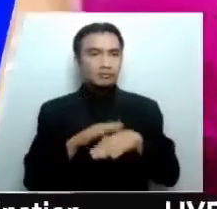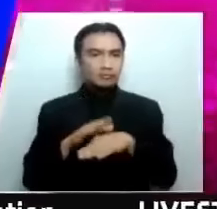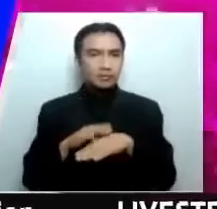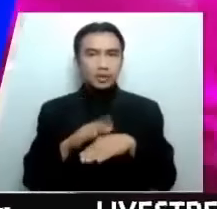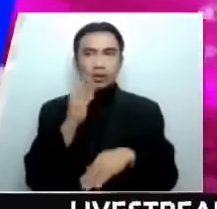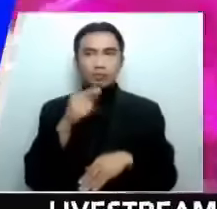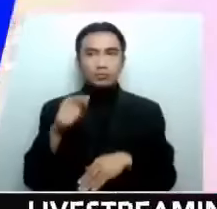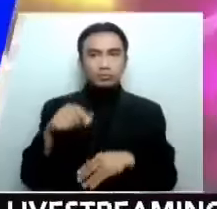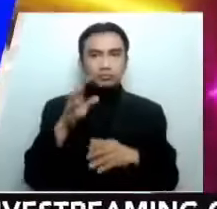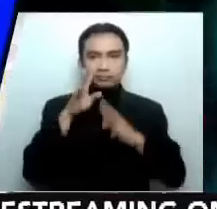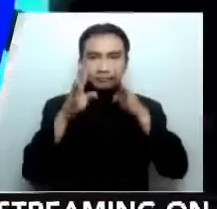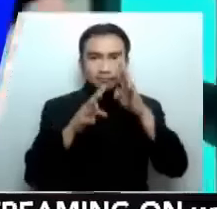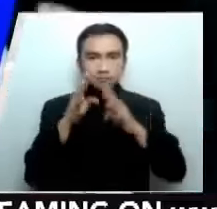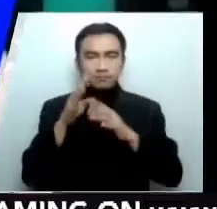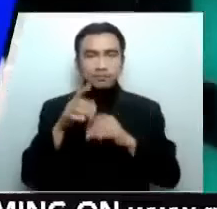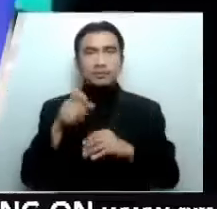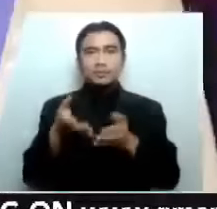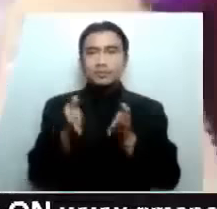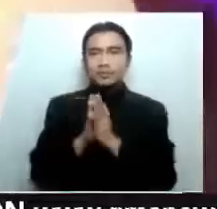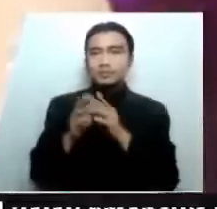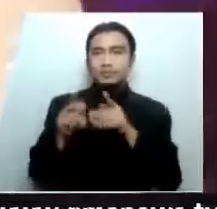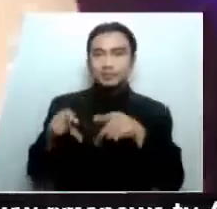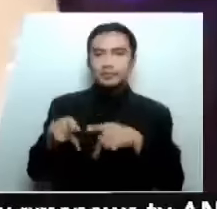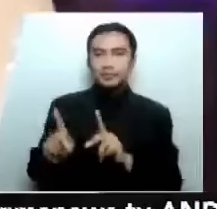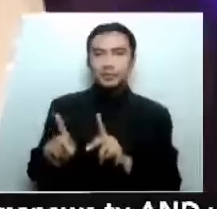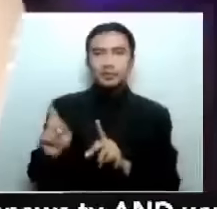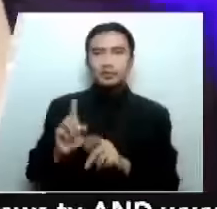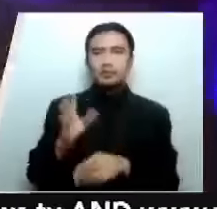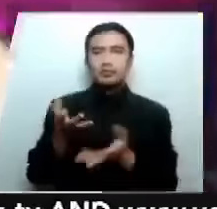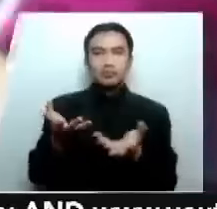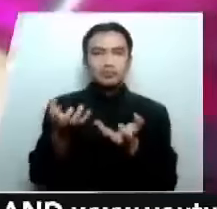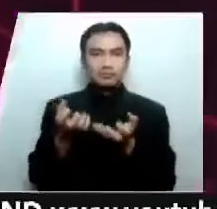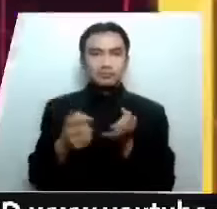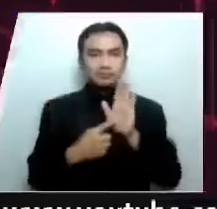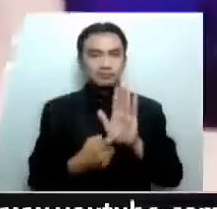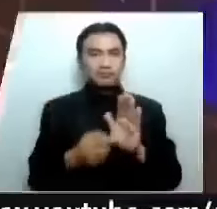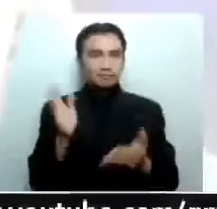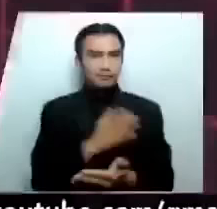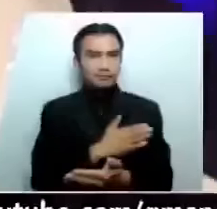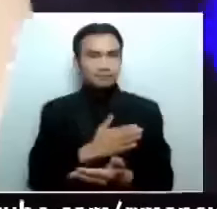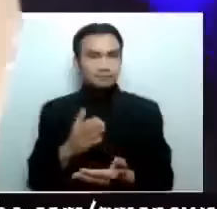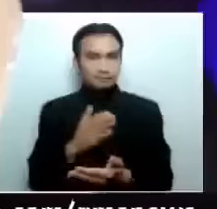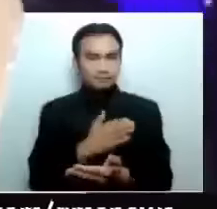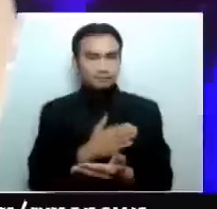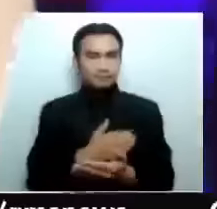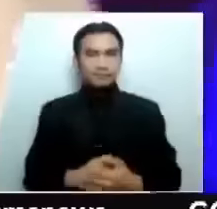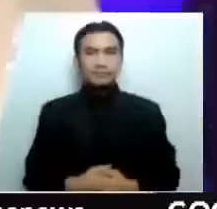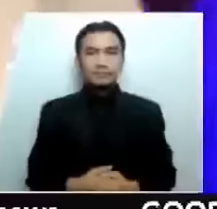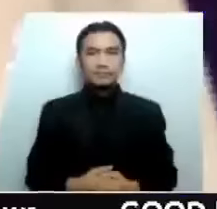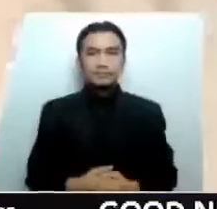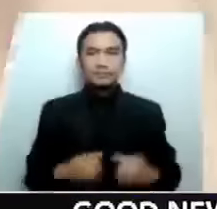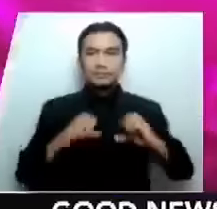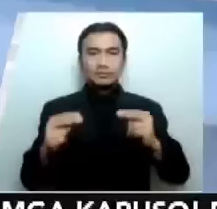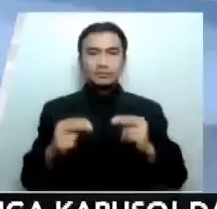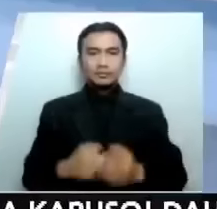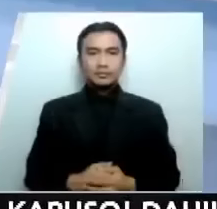na dapat ipagpaalam ang kanilang gustong i-cover. Bernadette Reyes, nagbabalita para sa GMA Integrated News.